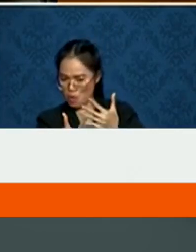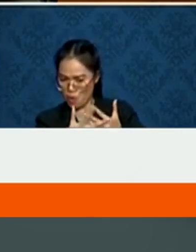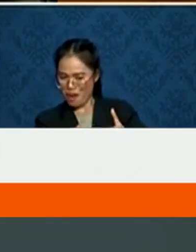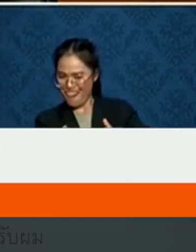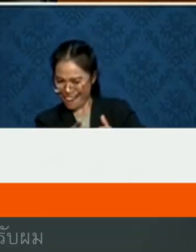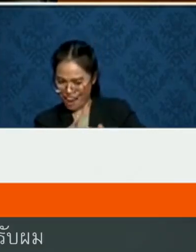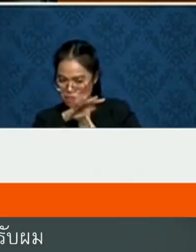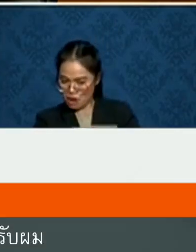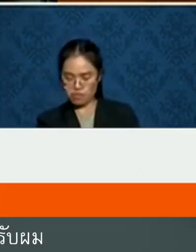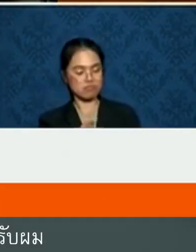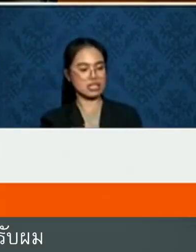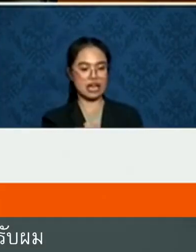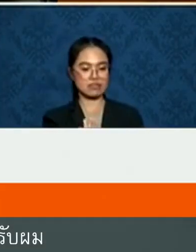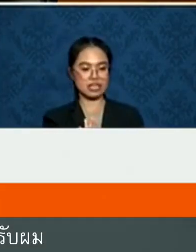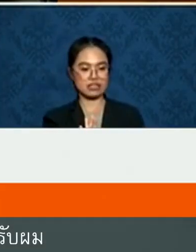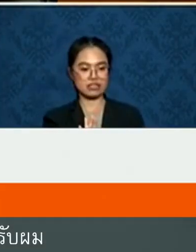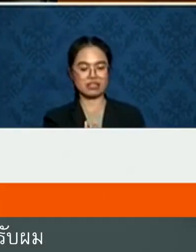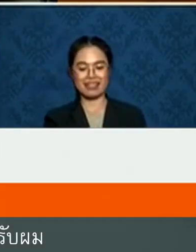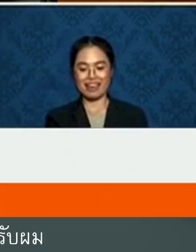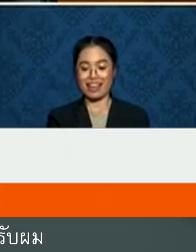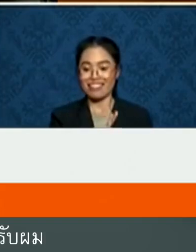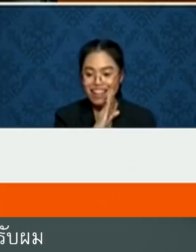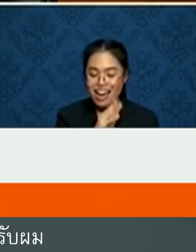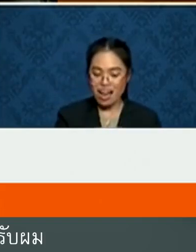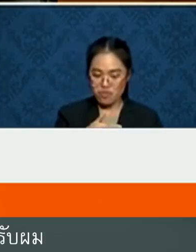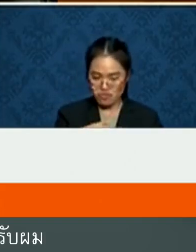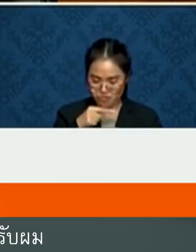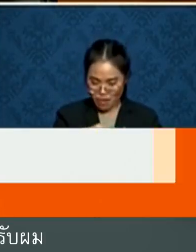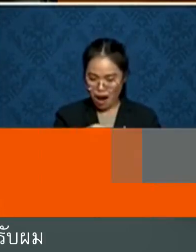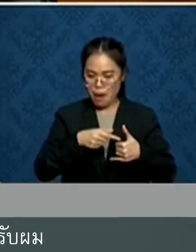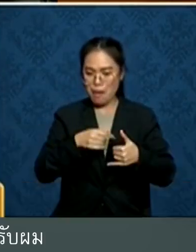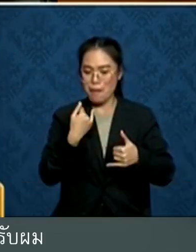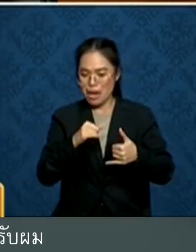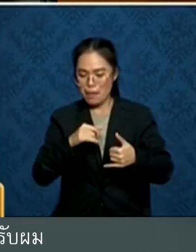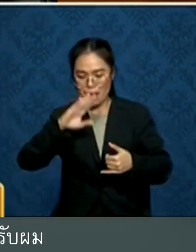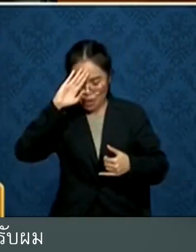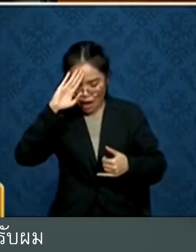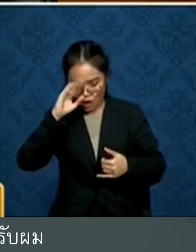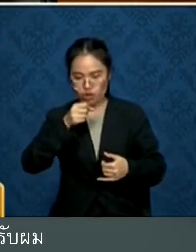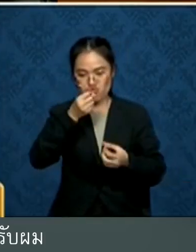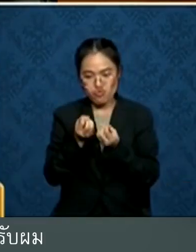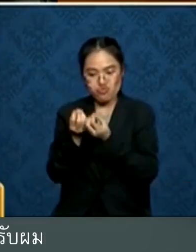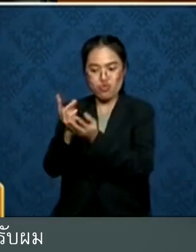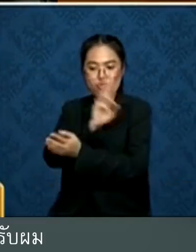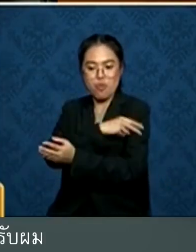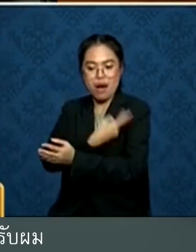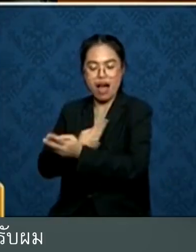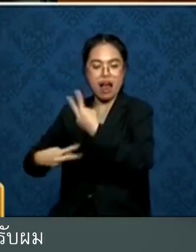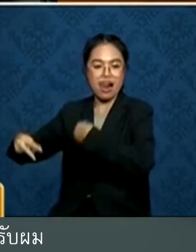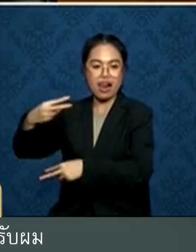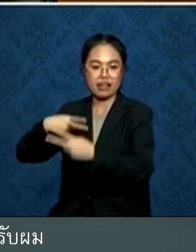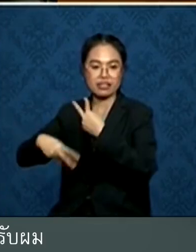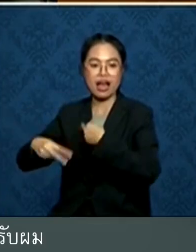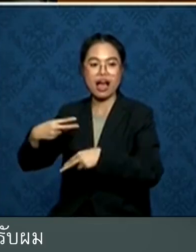ทรมานคนถ้าใครเจ็บป่วยก็ต้องไปรักษาการไป